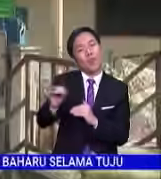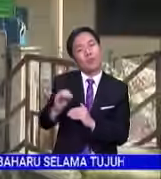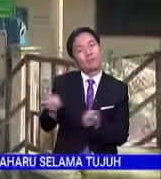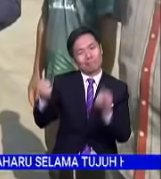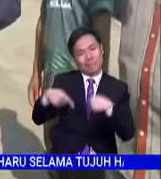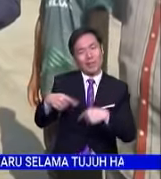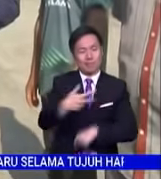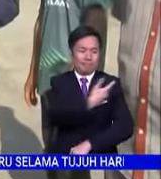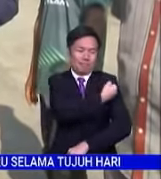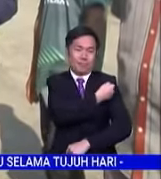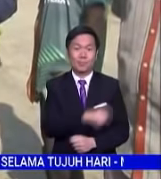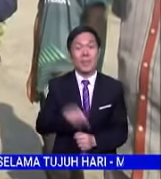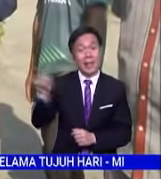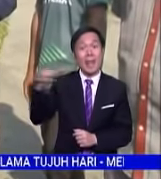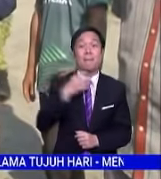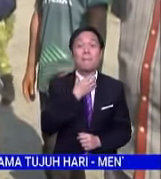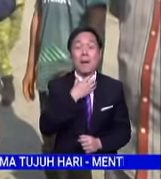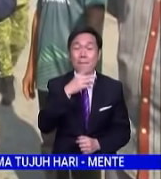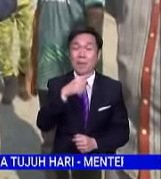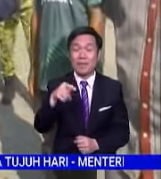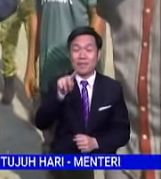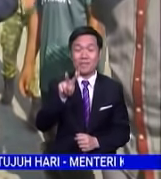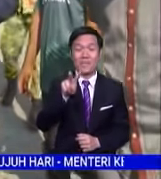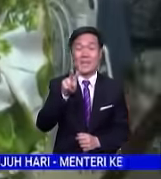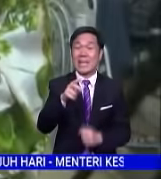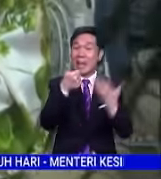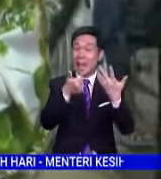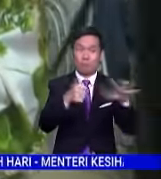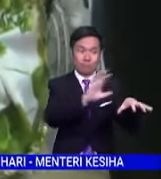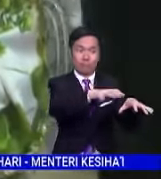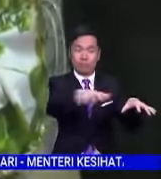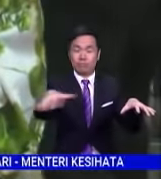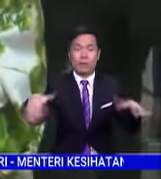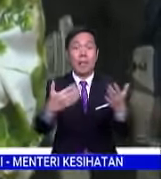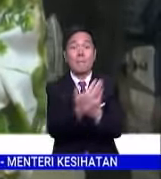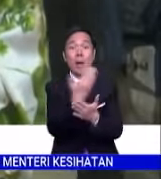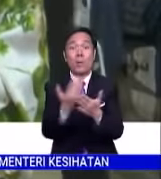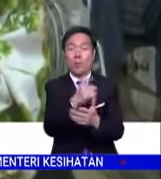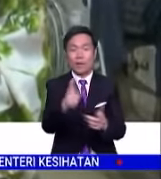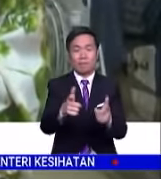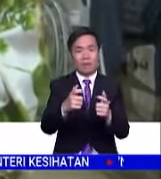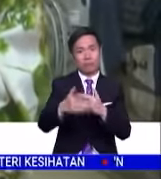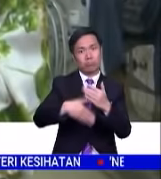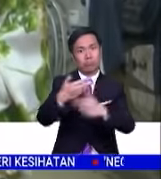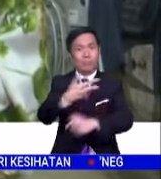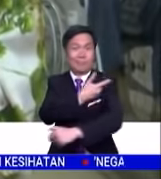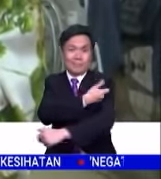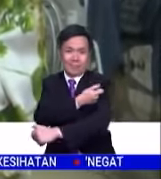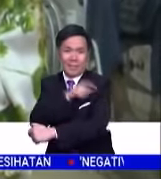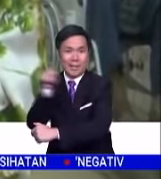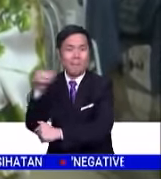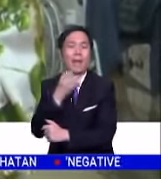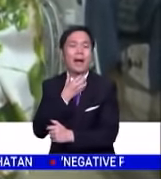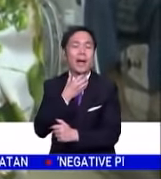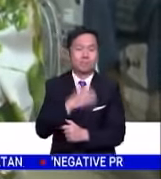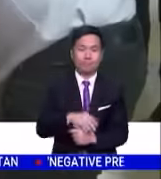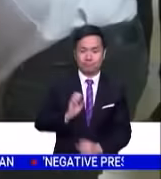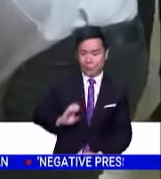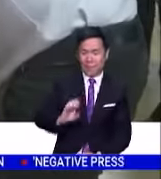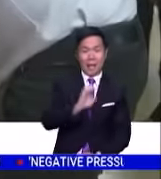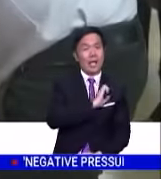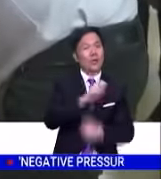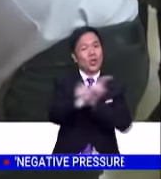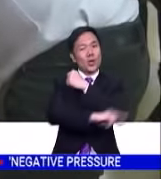Di Perak, penambahan 6 PPV baharu pada bulan depan diyakini membantu menyegerakan proses vaksinasi di negeri itu. Exco Negeri